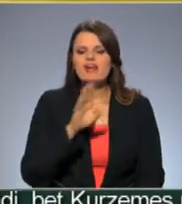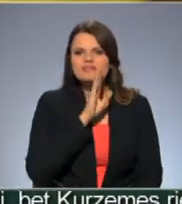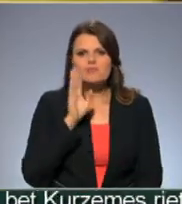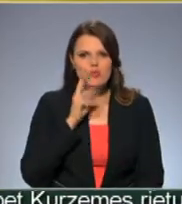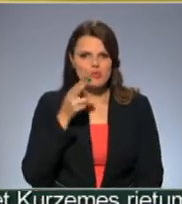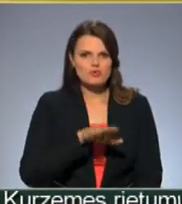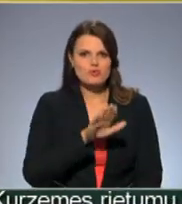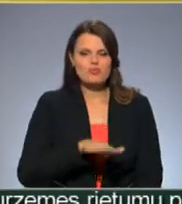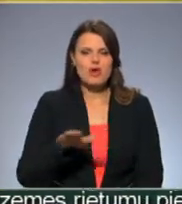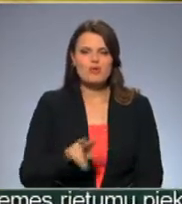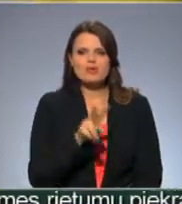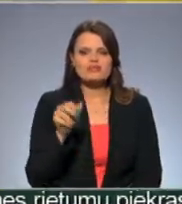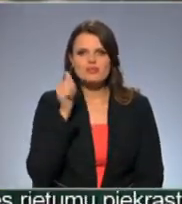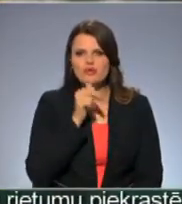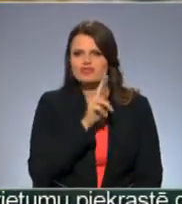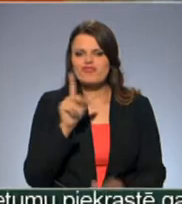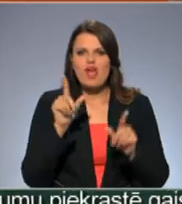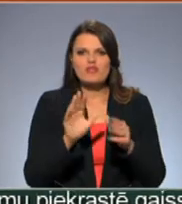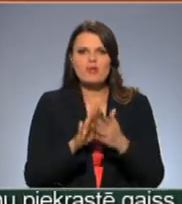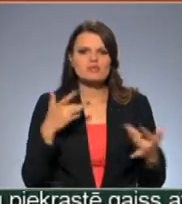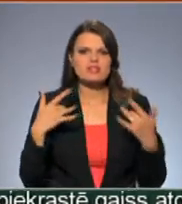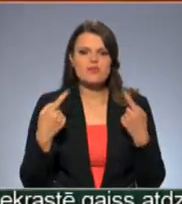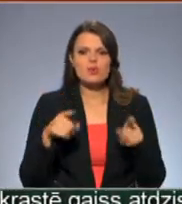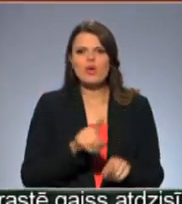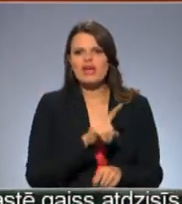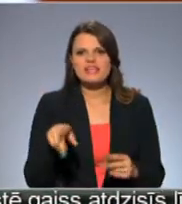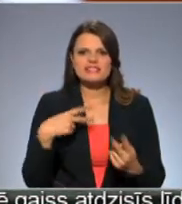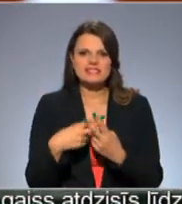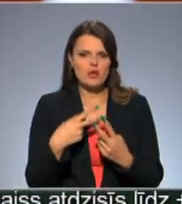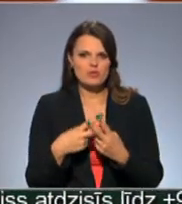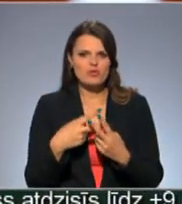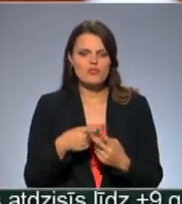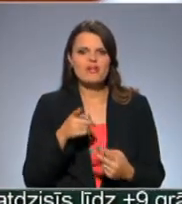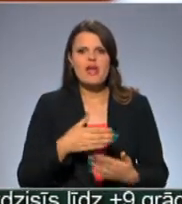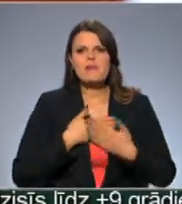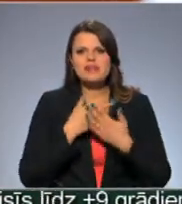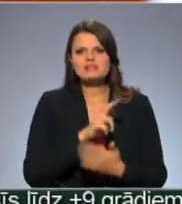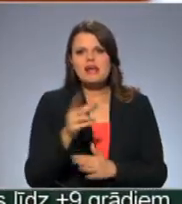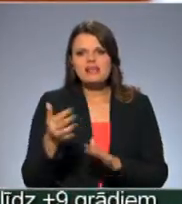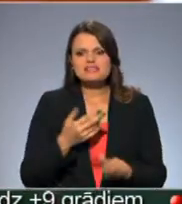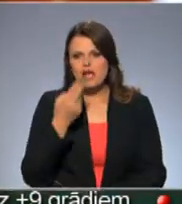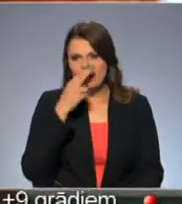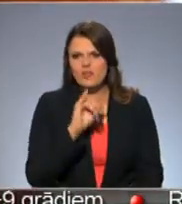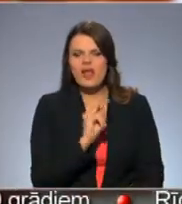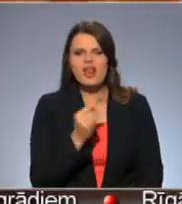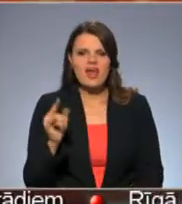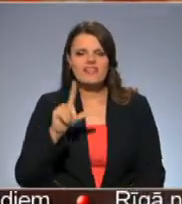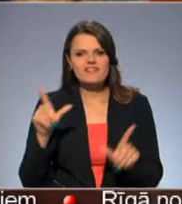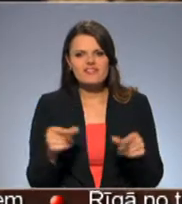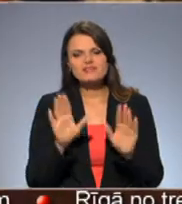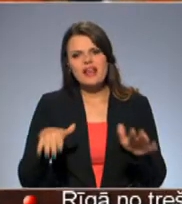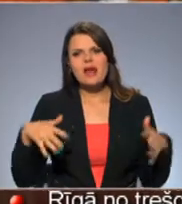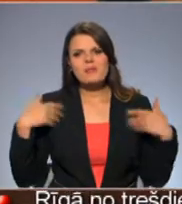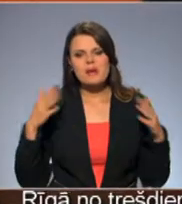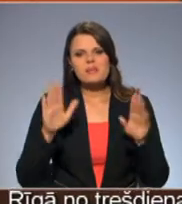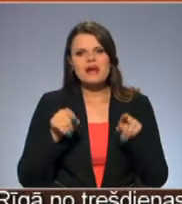bērnus, kuri netiek bieži tiek uz izrādēm, jo atrodas ieslodzījuma vietā. Tā mīlestība, kas nāk no tām lēlītēm, vismaz lai